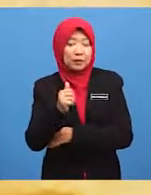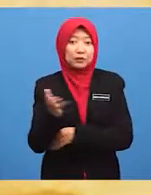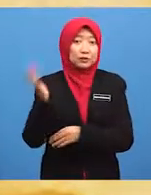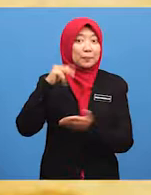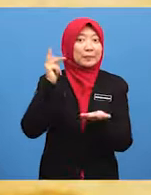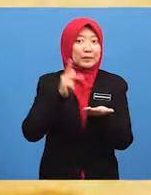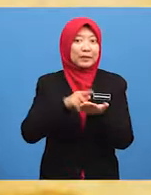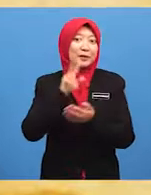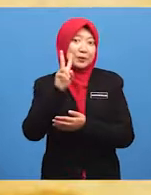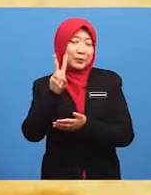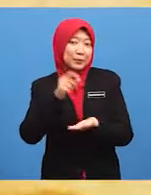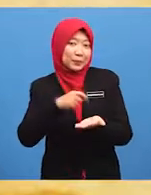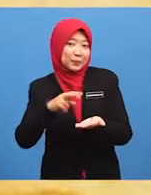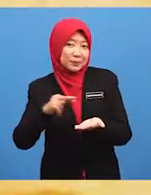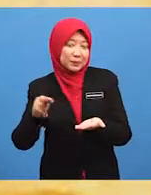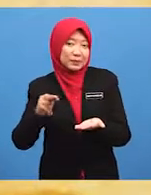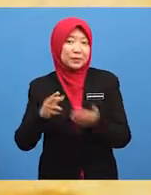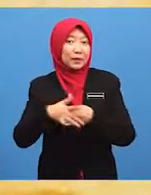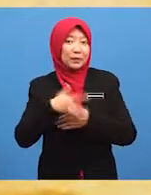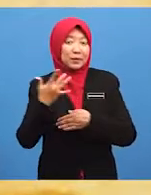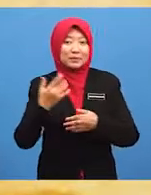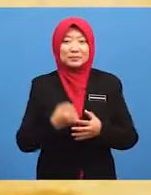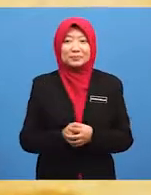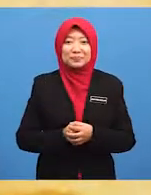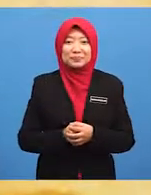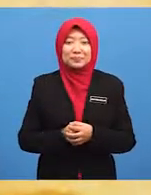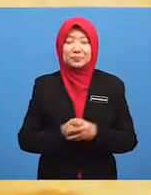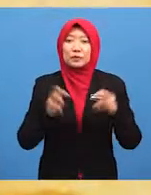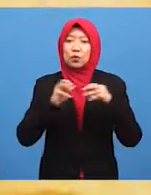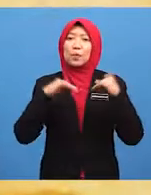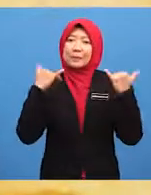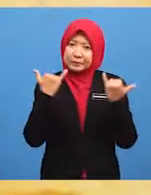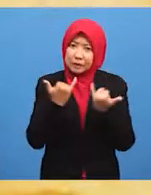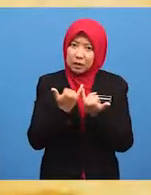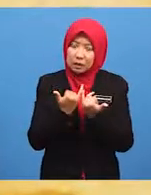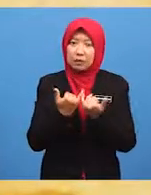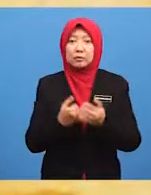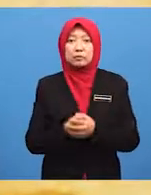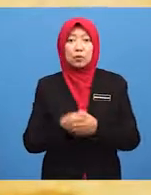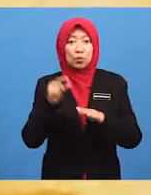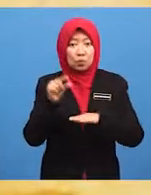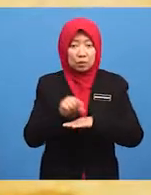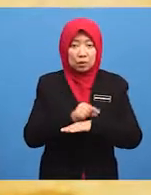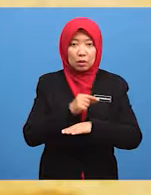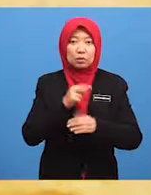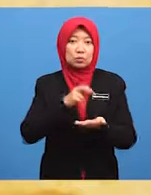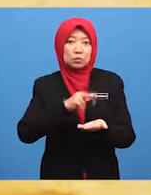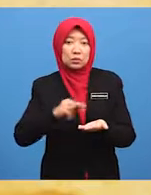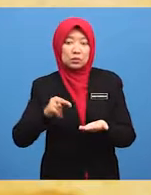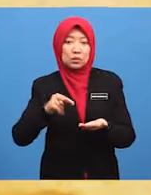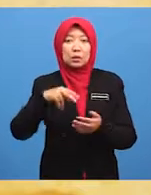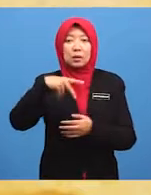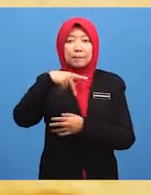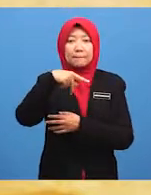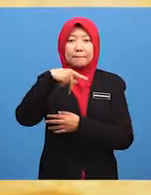dahulu dua jenis tulisan awal kerajaan Champa. Masyarakat kerajaan Champa menggunakan tulisan Pallava